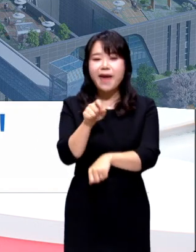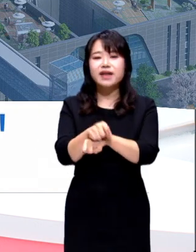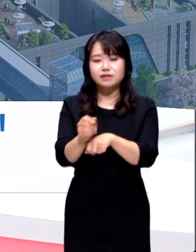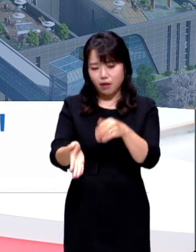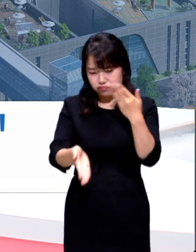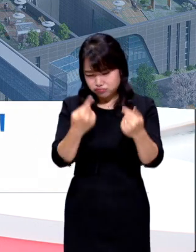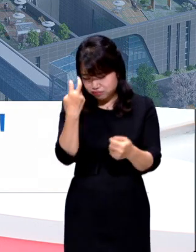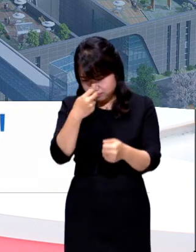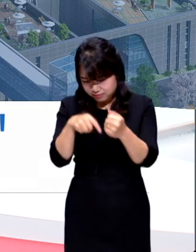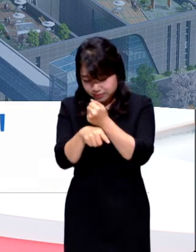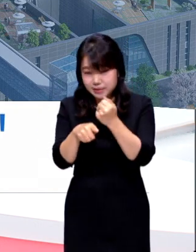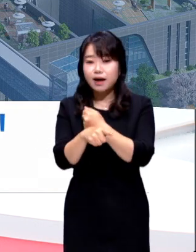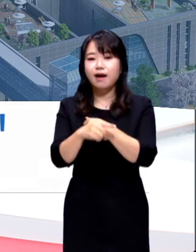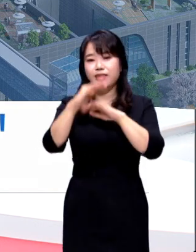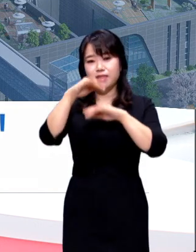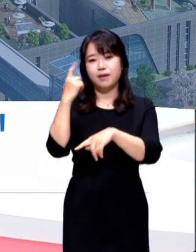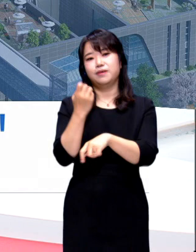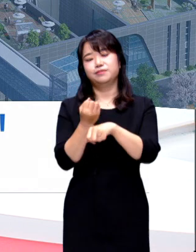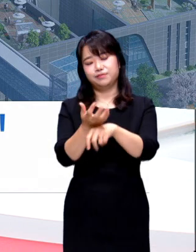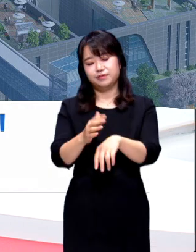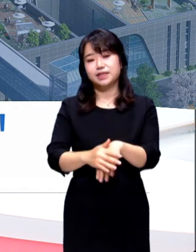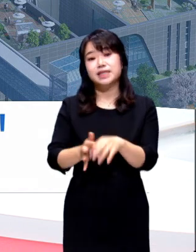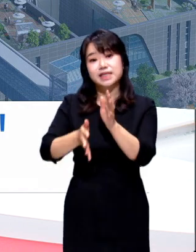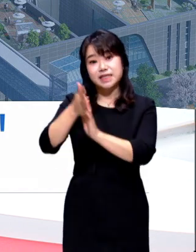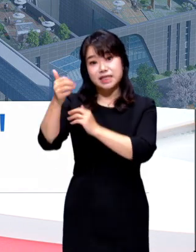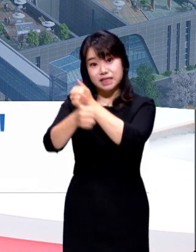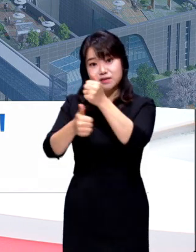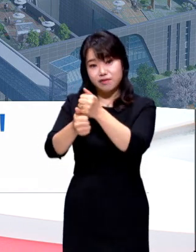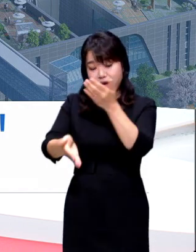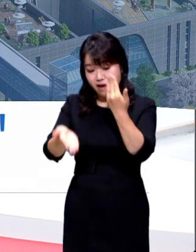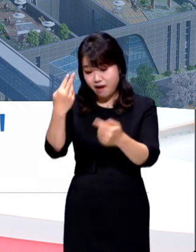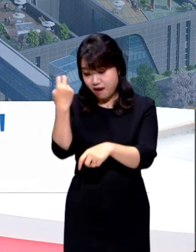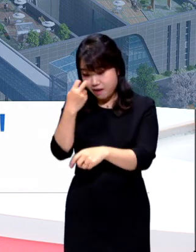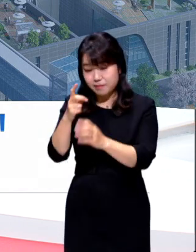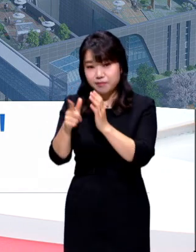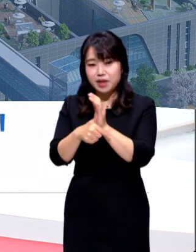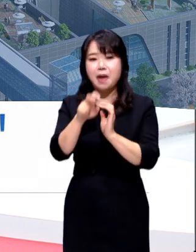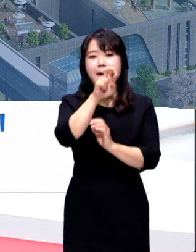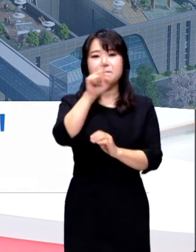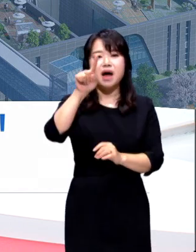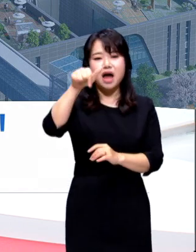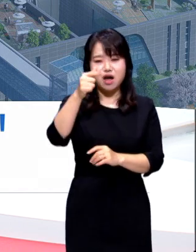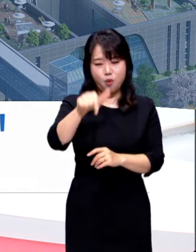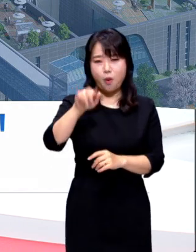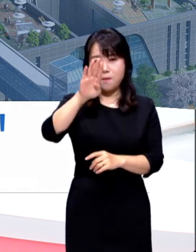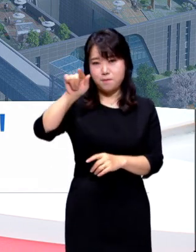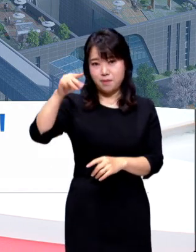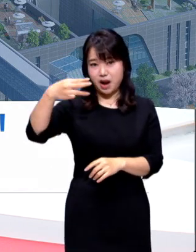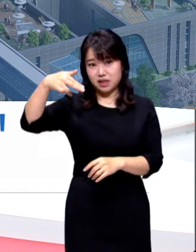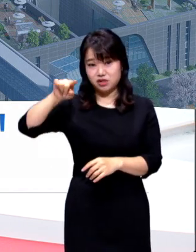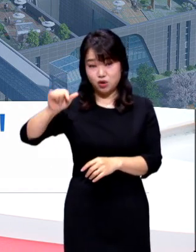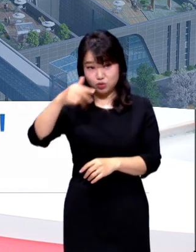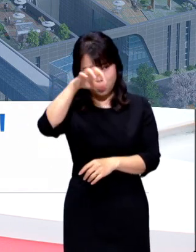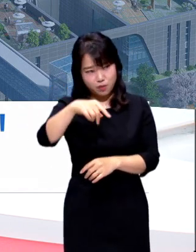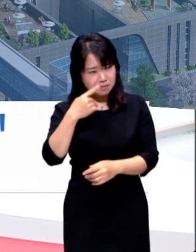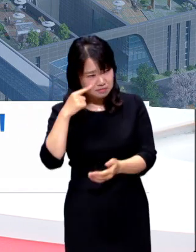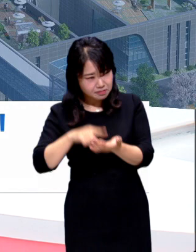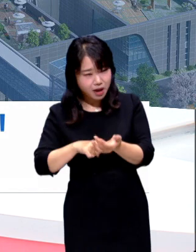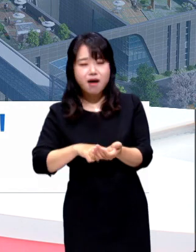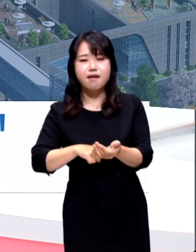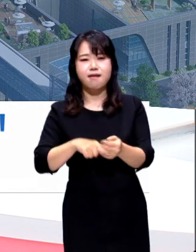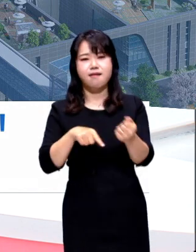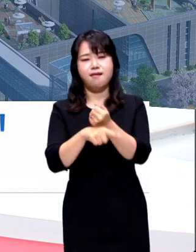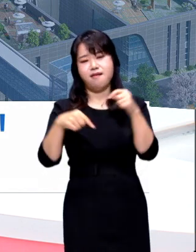네, 서울에너지공사를 상대로 열린 시의회 행정사무감사에서는 마곡 열병합 발전소 건설이 도마에 올랐습니다.